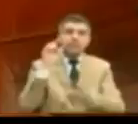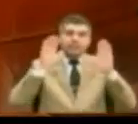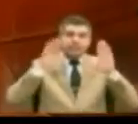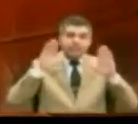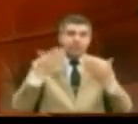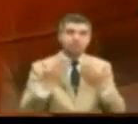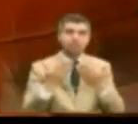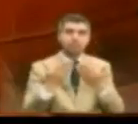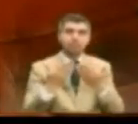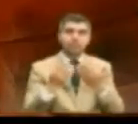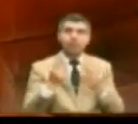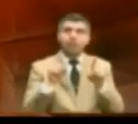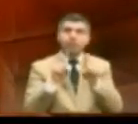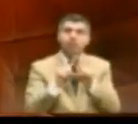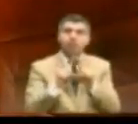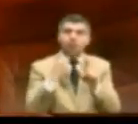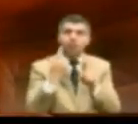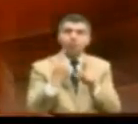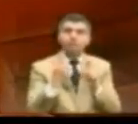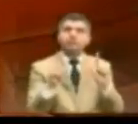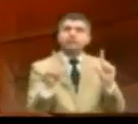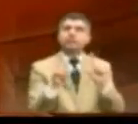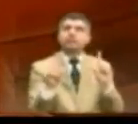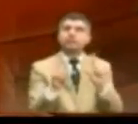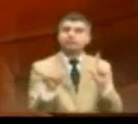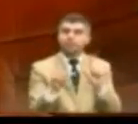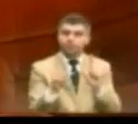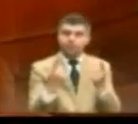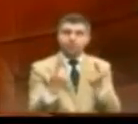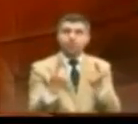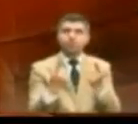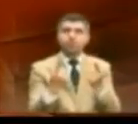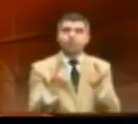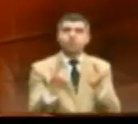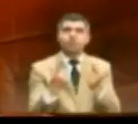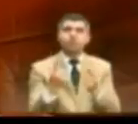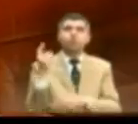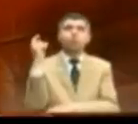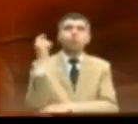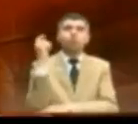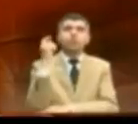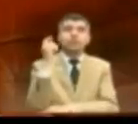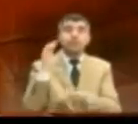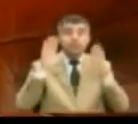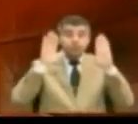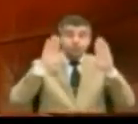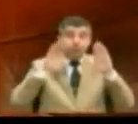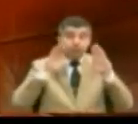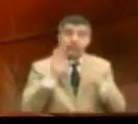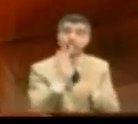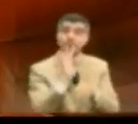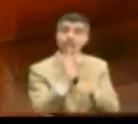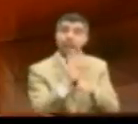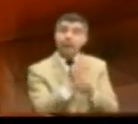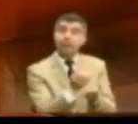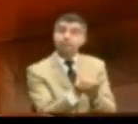قنوات التواصل والتعاون مع الهيئات القانونية اللي كتمثل المساجد، وكتمحور هذه العمليات في الرفع